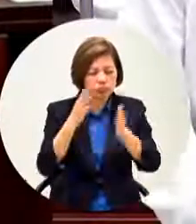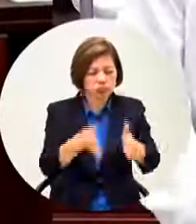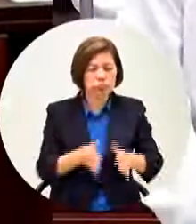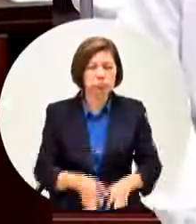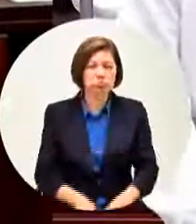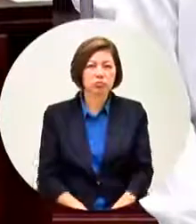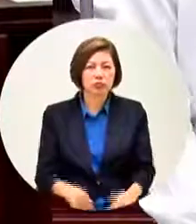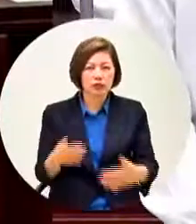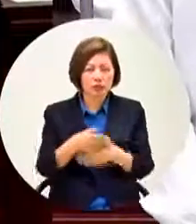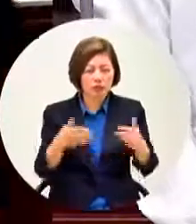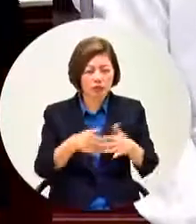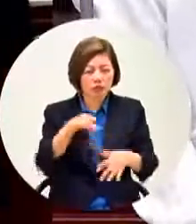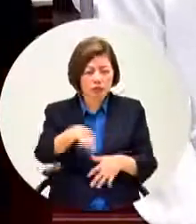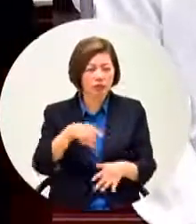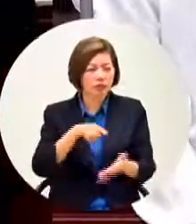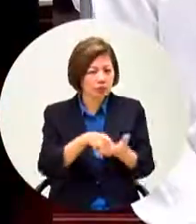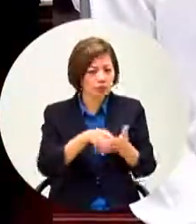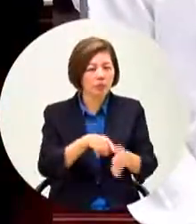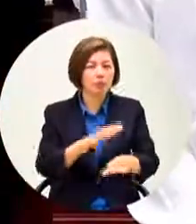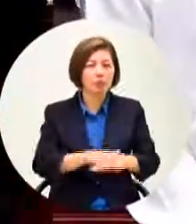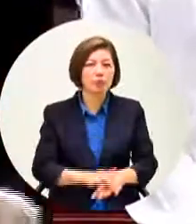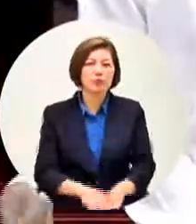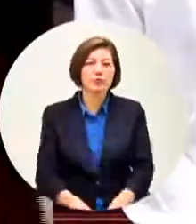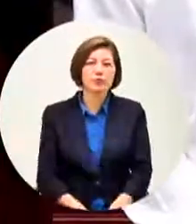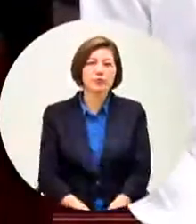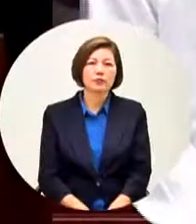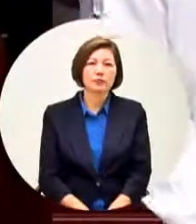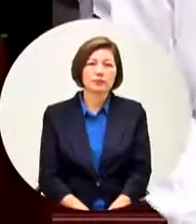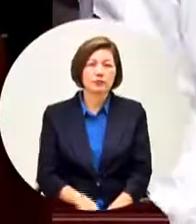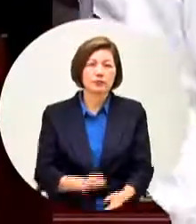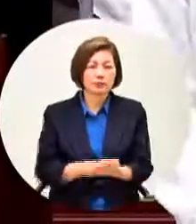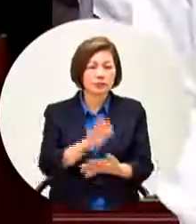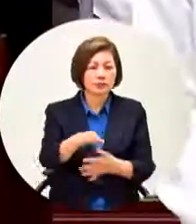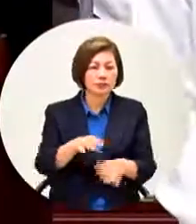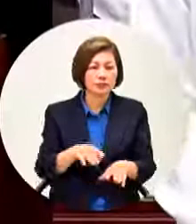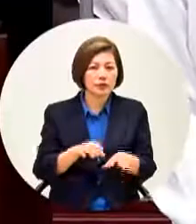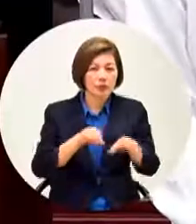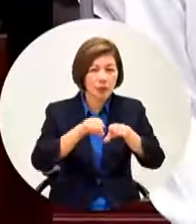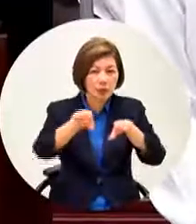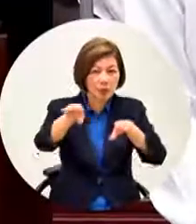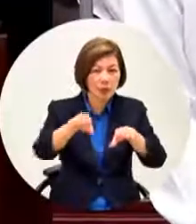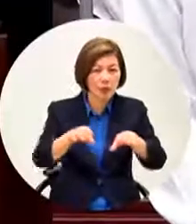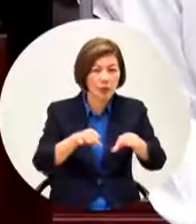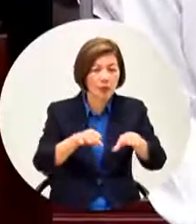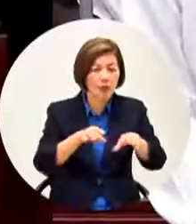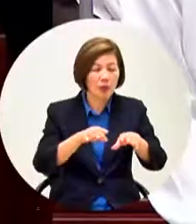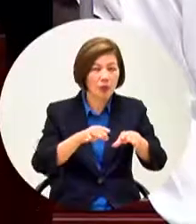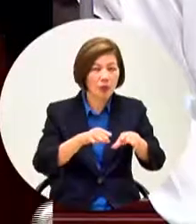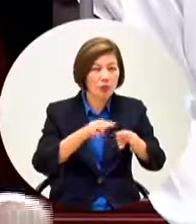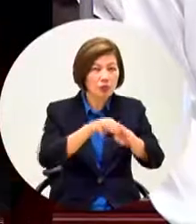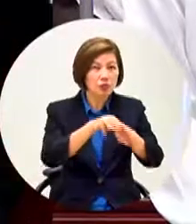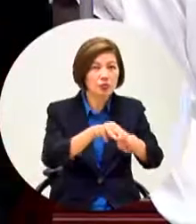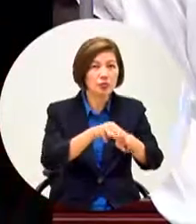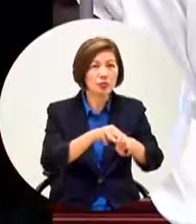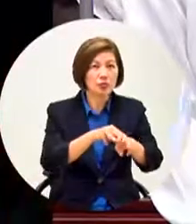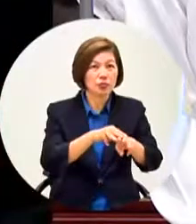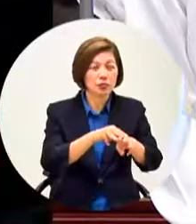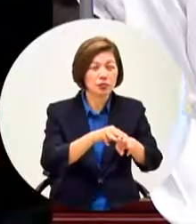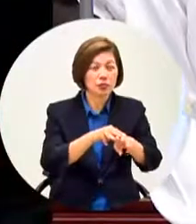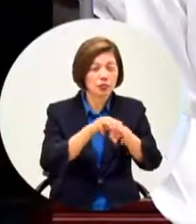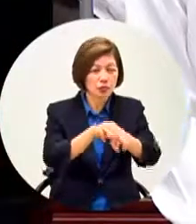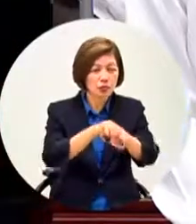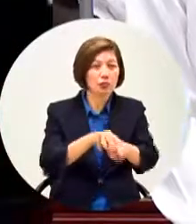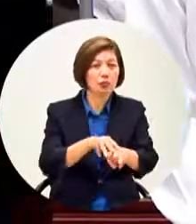们会去争取。是。 哦，啊，即马安是咪两个出口，一个出口，哇，一个出口啦，吼、哦。啊，你